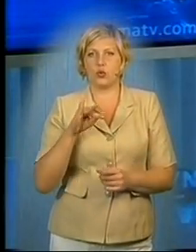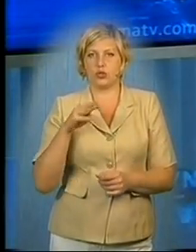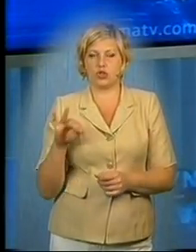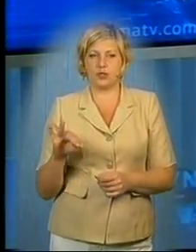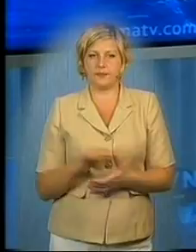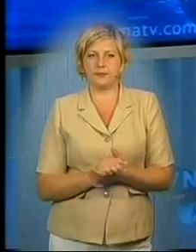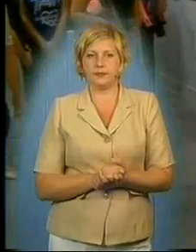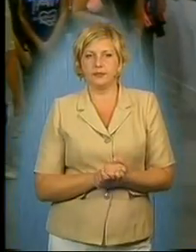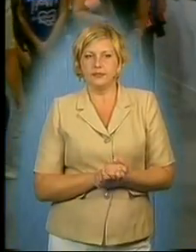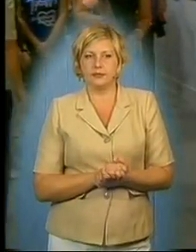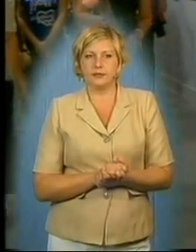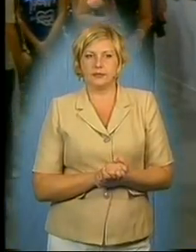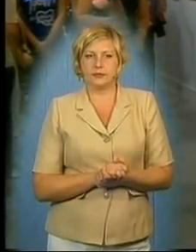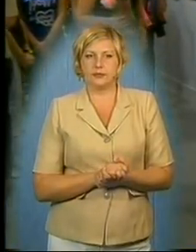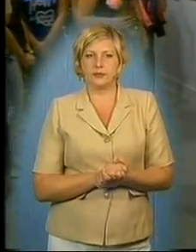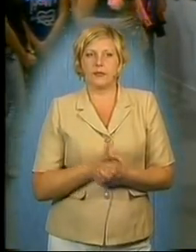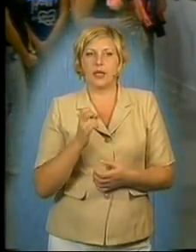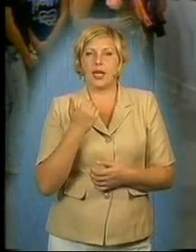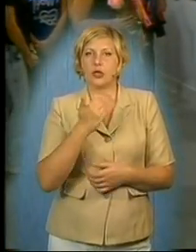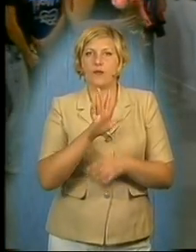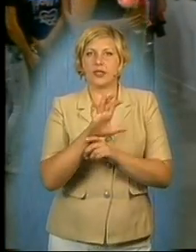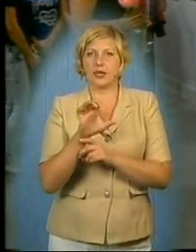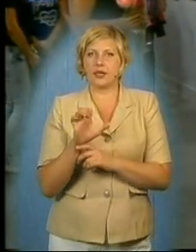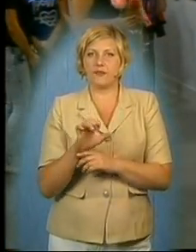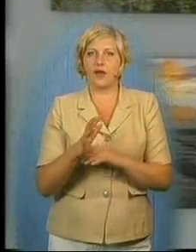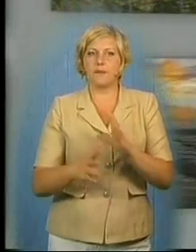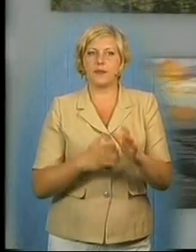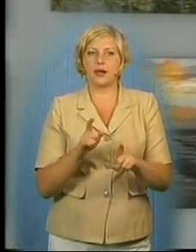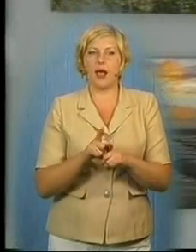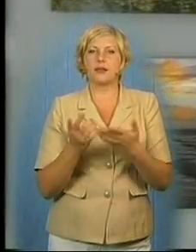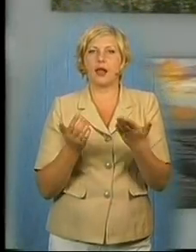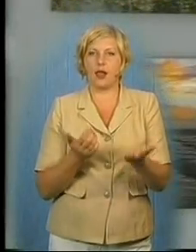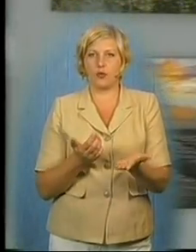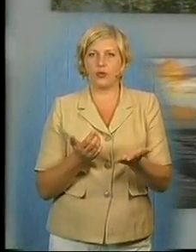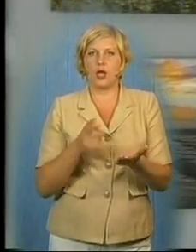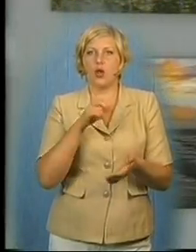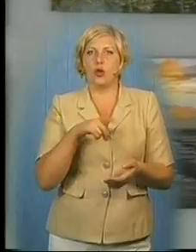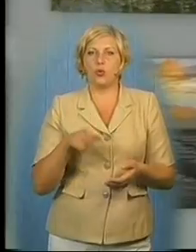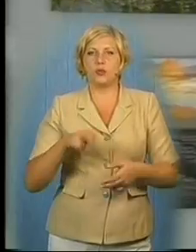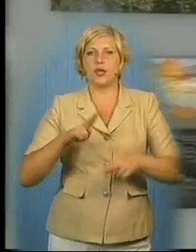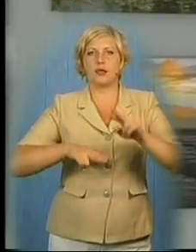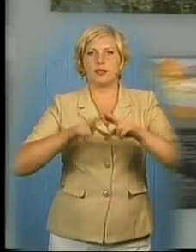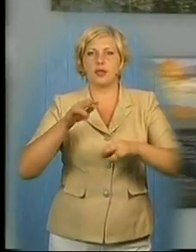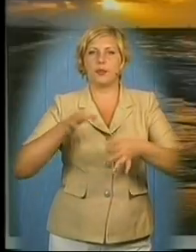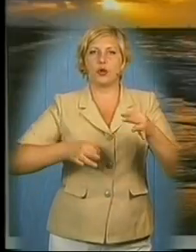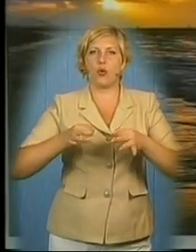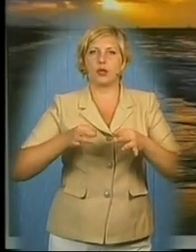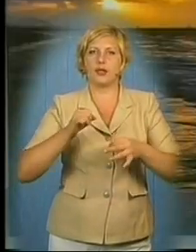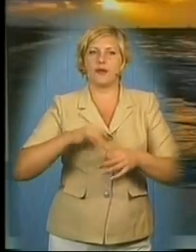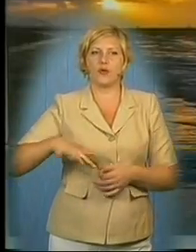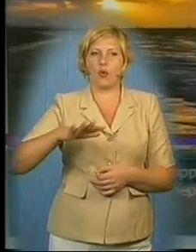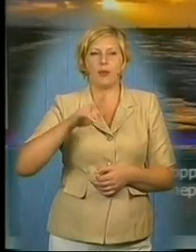Ольга Бахарева. На ее фотоснимках мир как на ладони. Люди, архитектура, природа Европы и Азии.